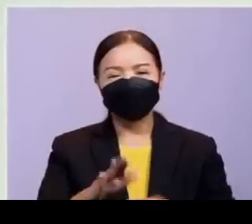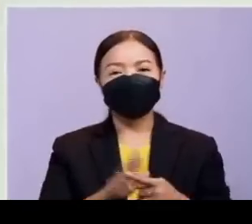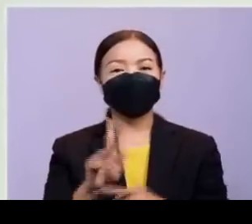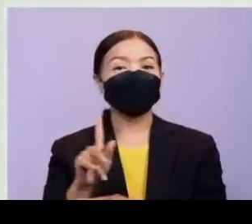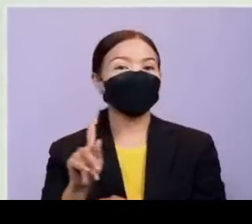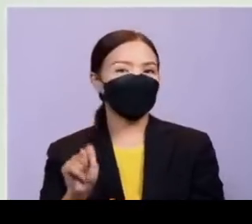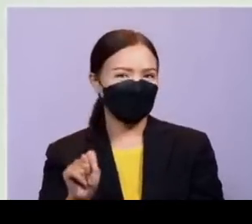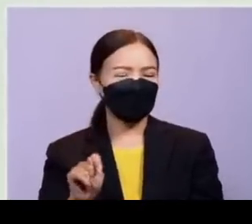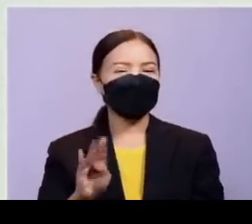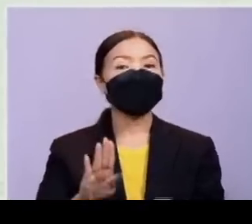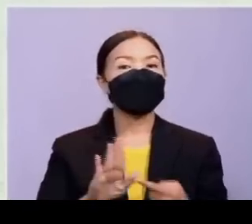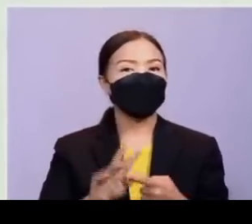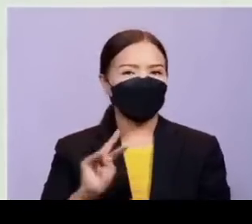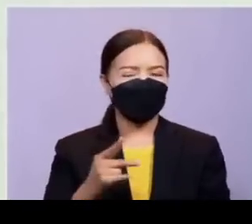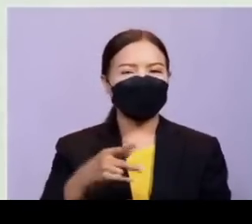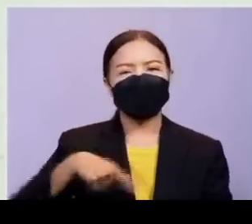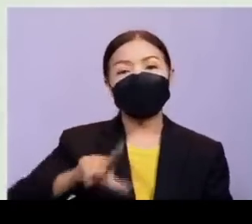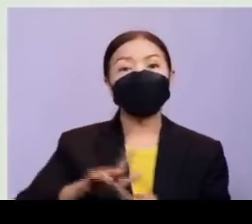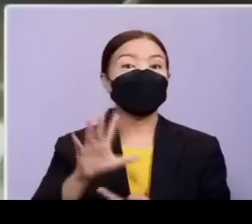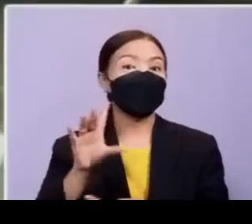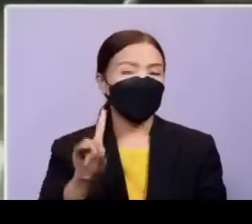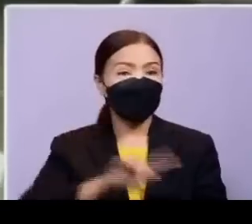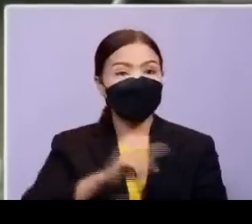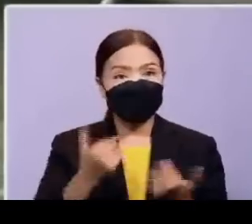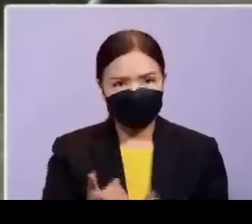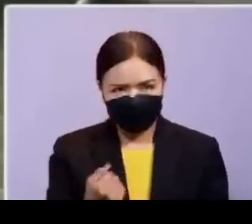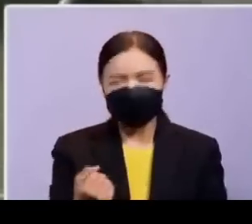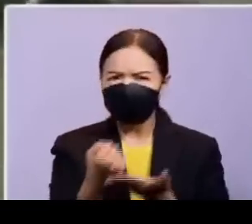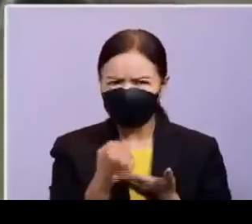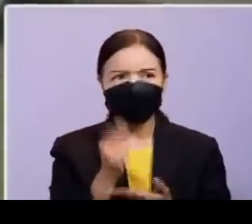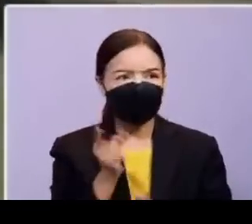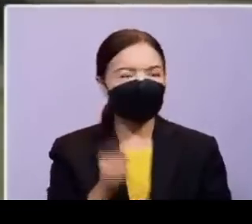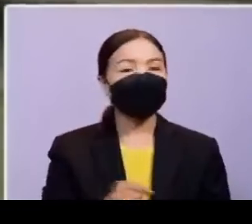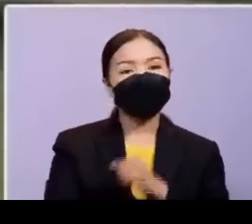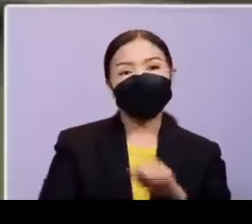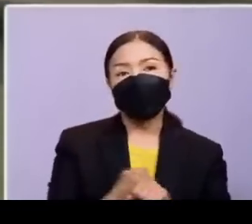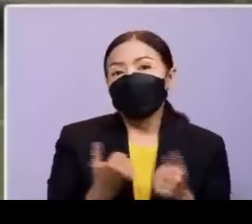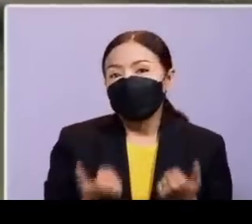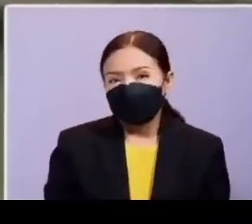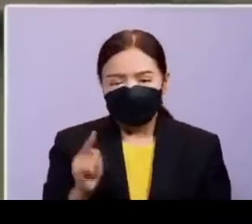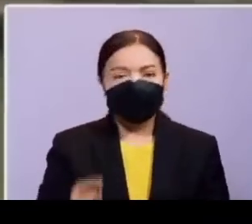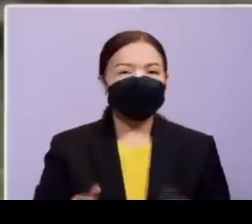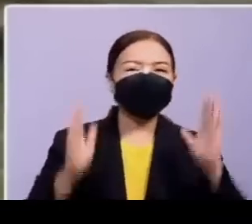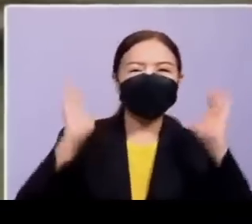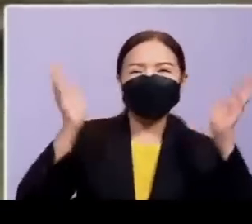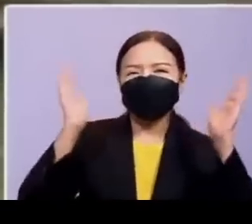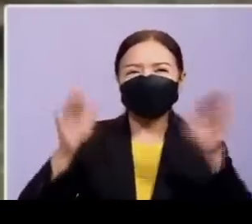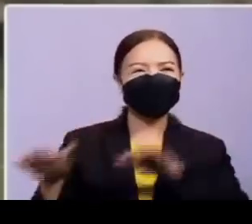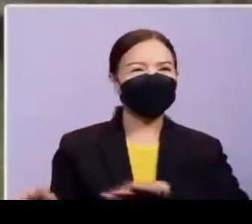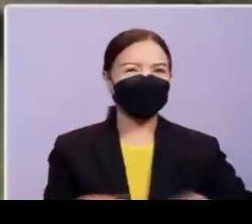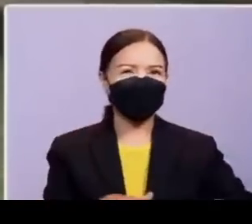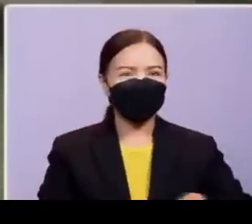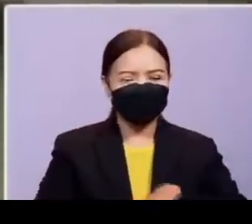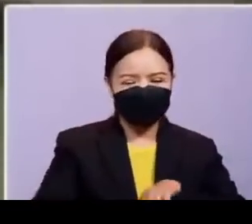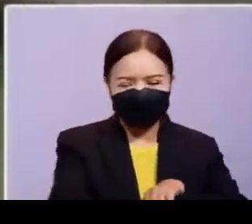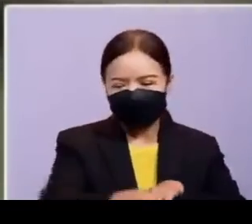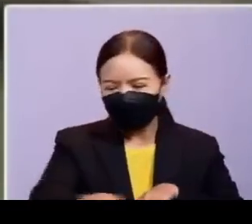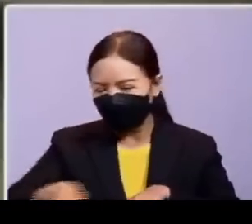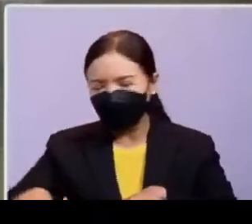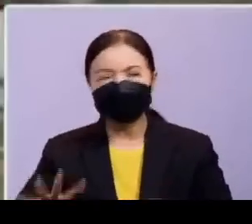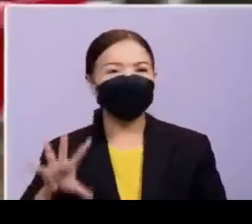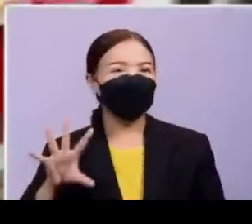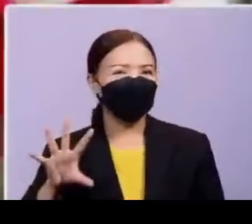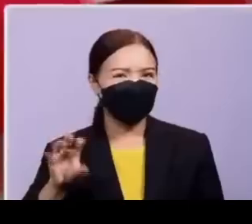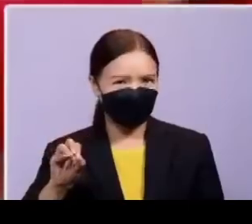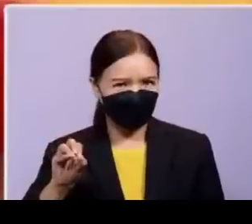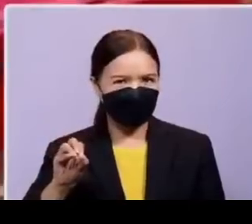แล้วก็บอกว่าวันนี้เป็นวันที่จะต้องช่วยกันจริงๆปีนี้เราต้องรณรงค์พร้อมกัน50เขตเลยอ่ะ